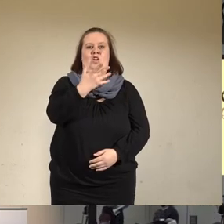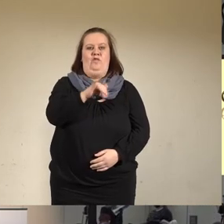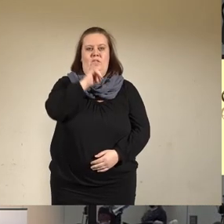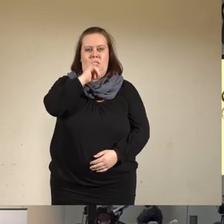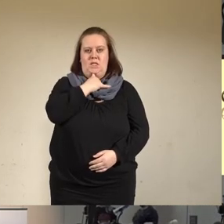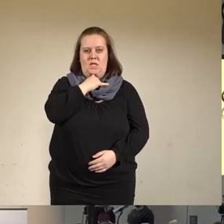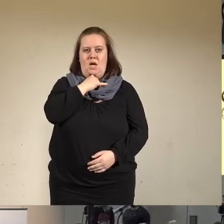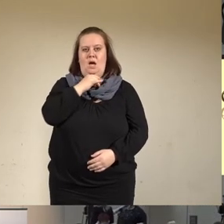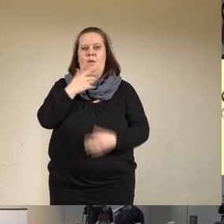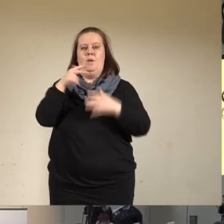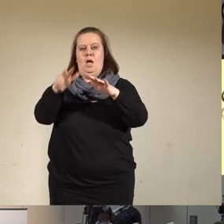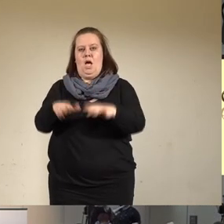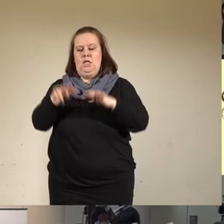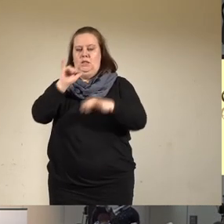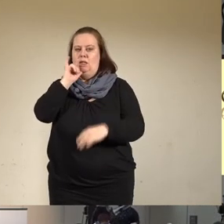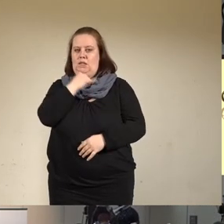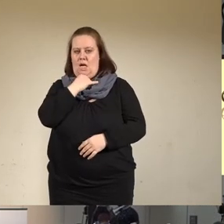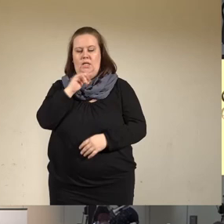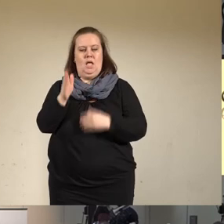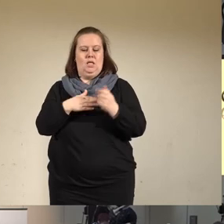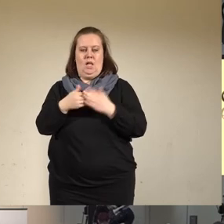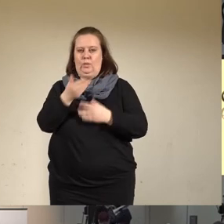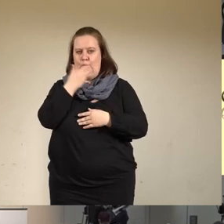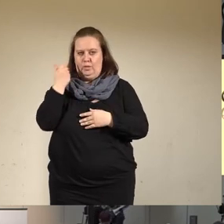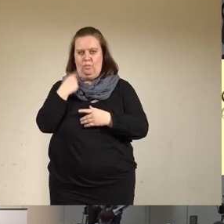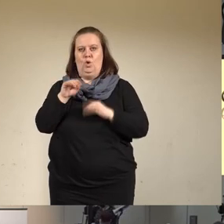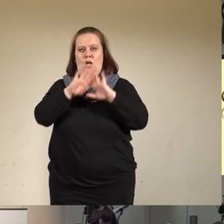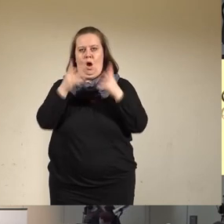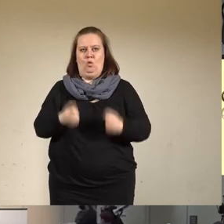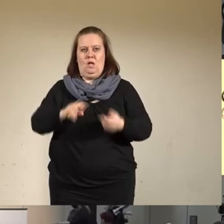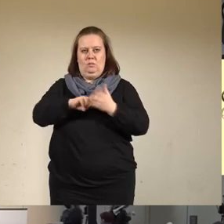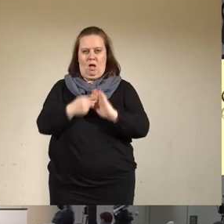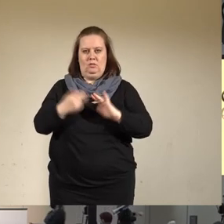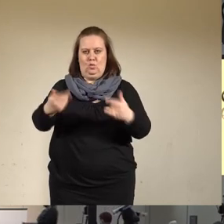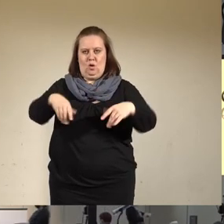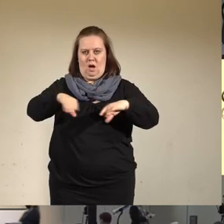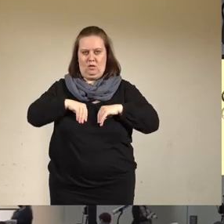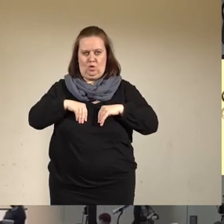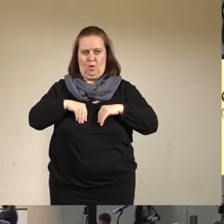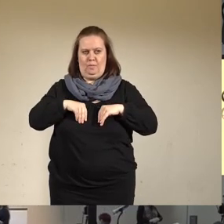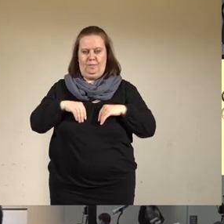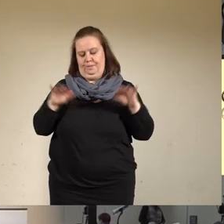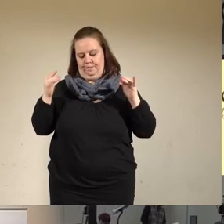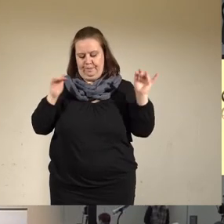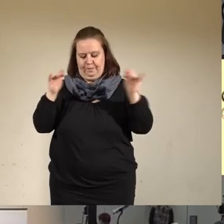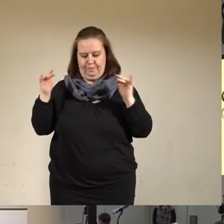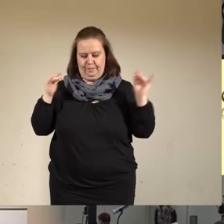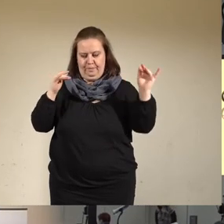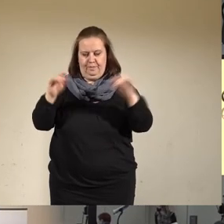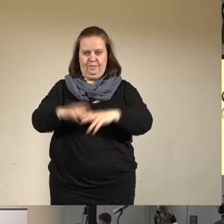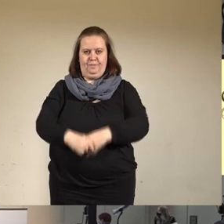52 Ja-Stimmen bei 18 Nein-Stimmen, keine Enthaltung. Damit ist der Haushaltsplan so beschlossen.